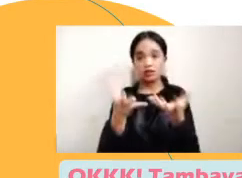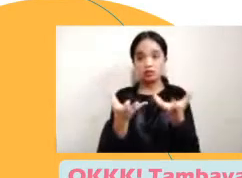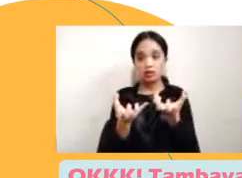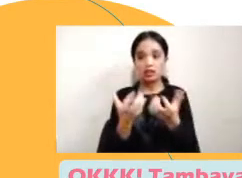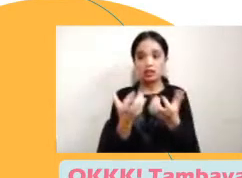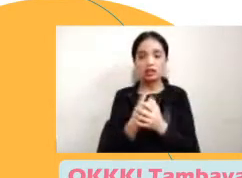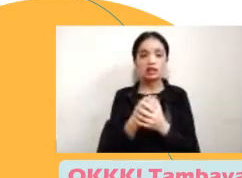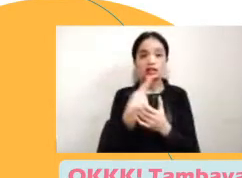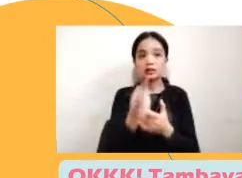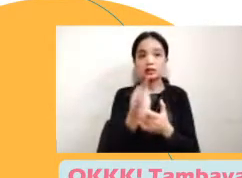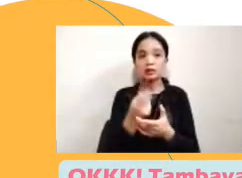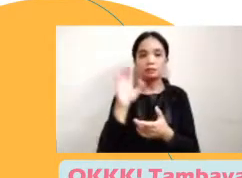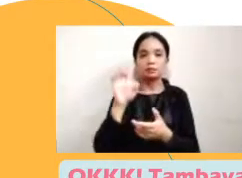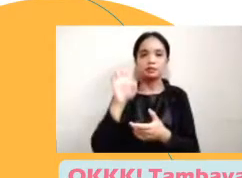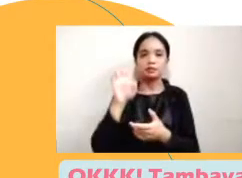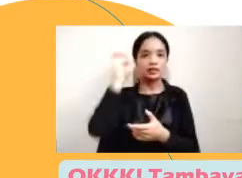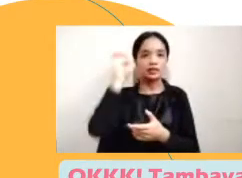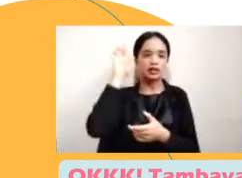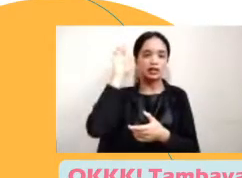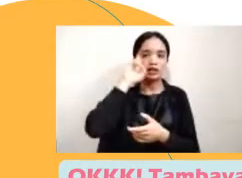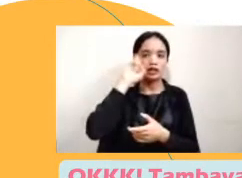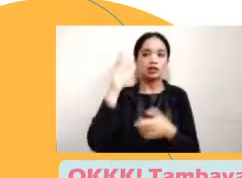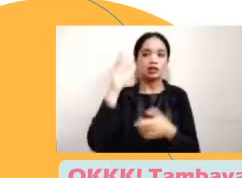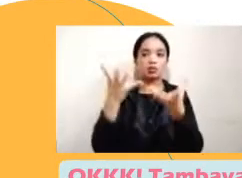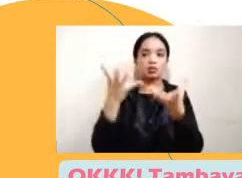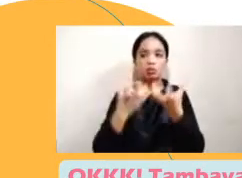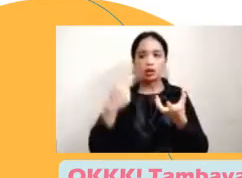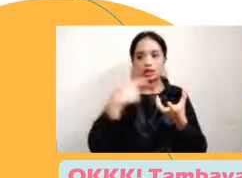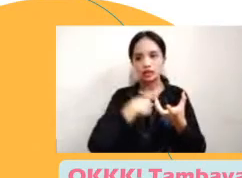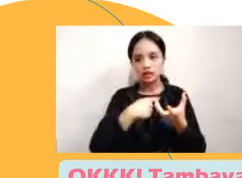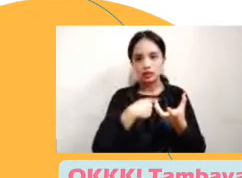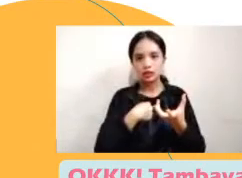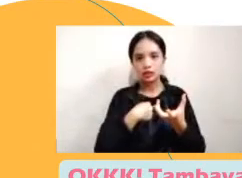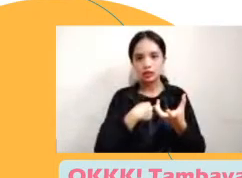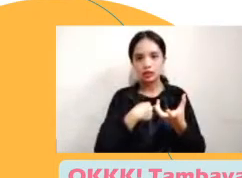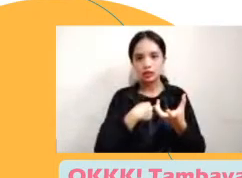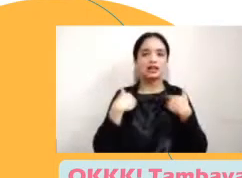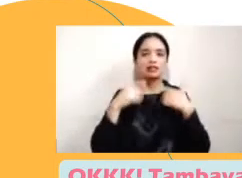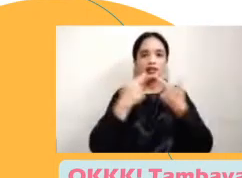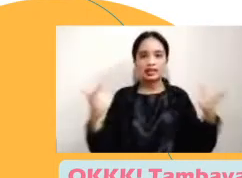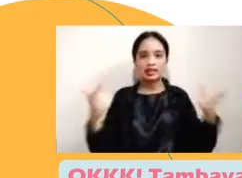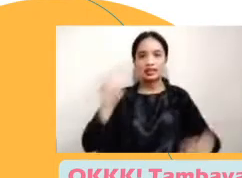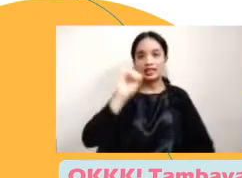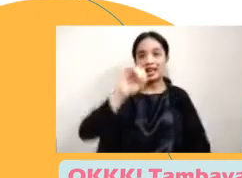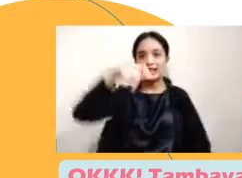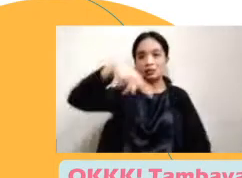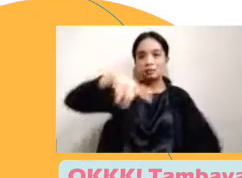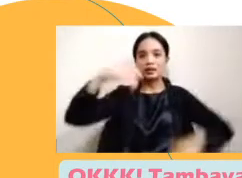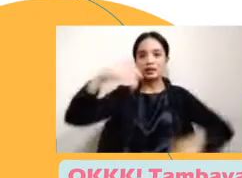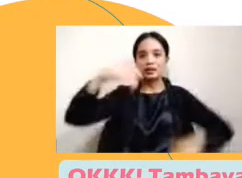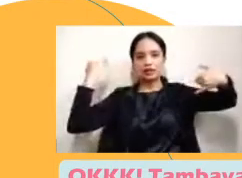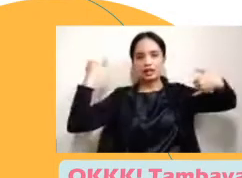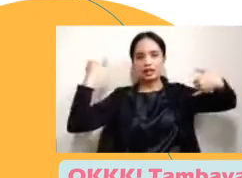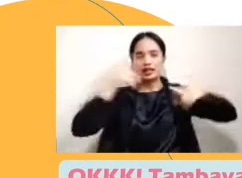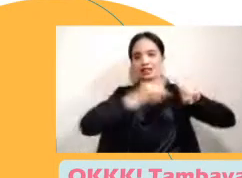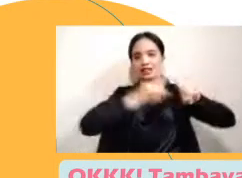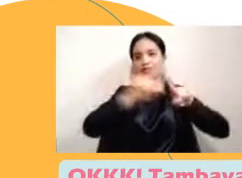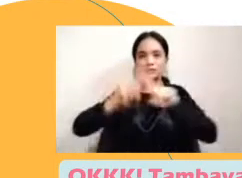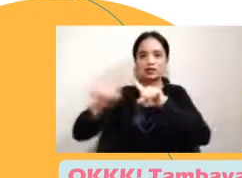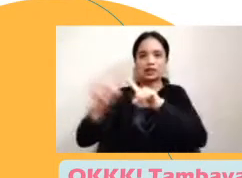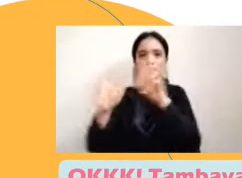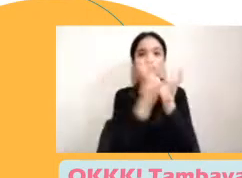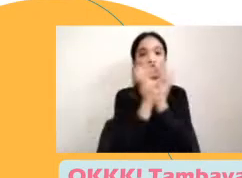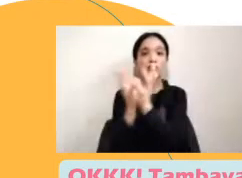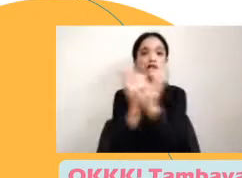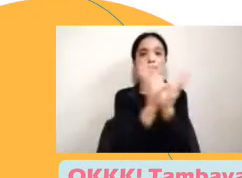ni Erwin Ablao, gusto ko to ate, gamitin ko lingwahe namin mga IPs. Yes! Sige! Yay! So gusto mo mag-translate